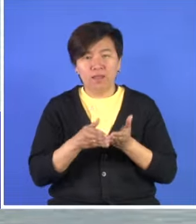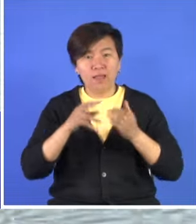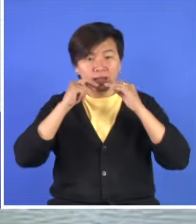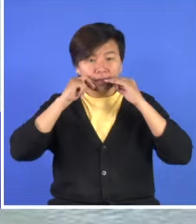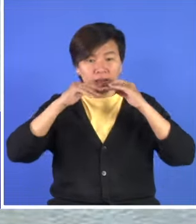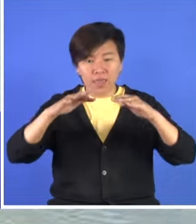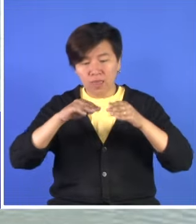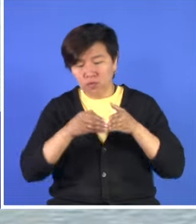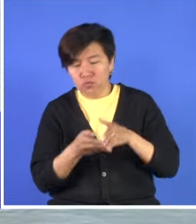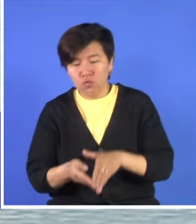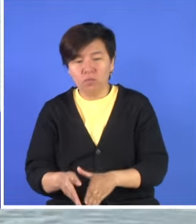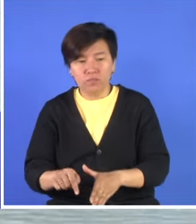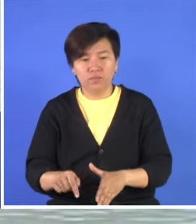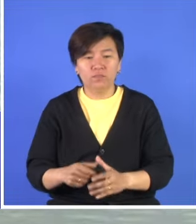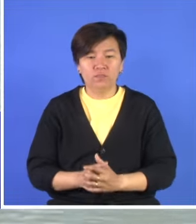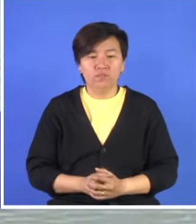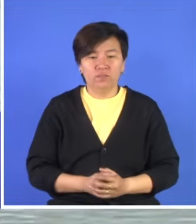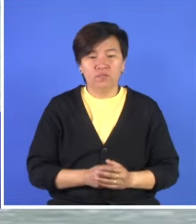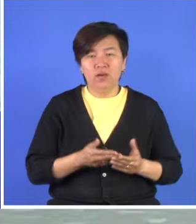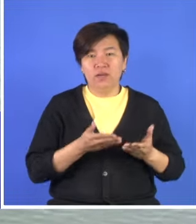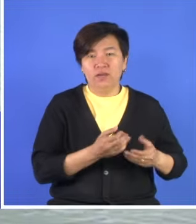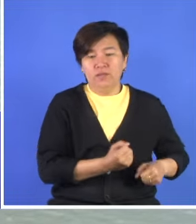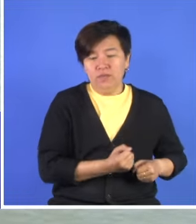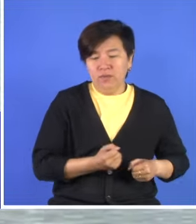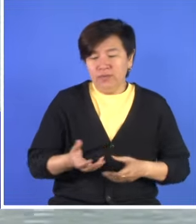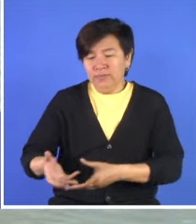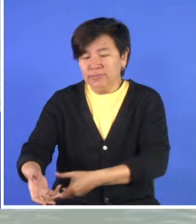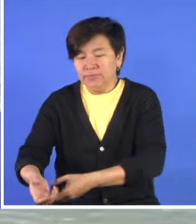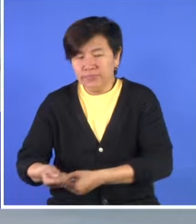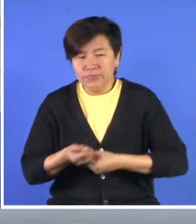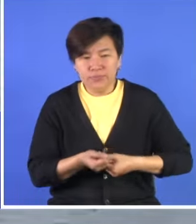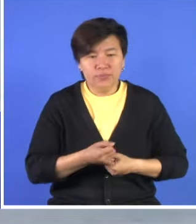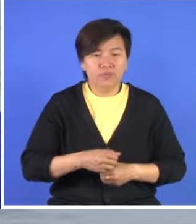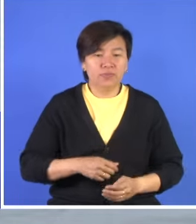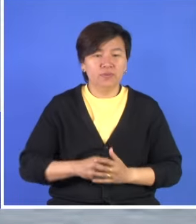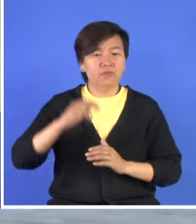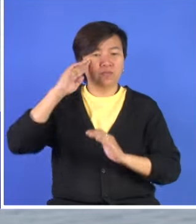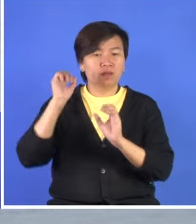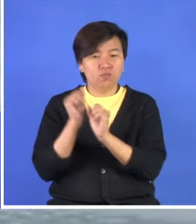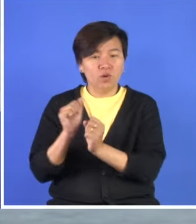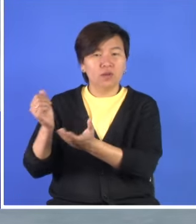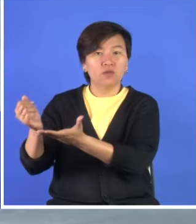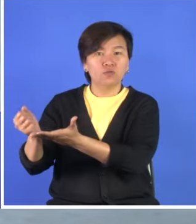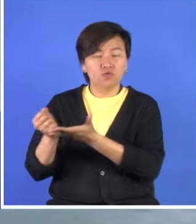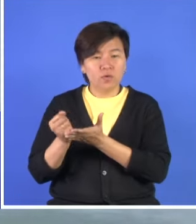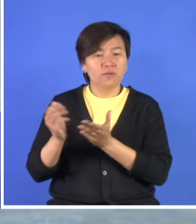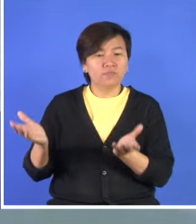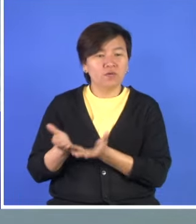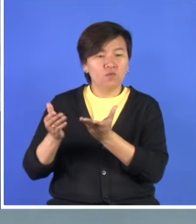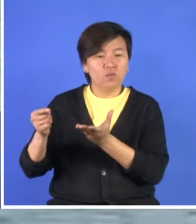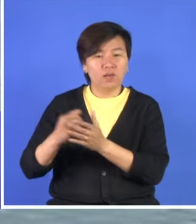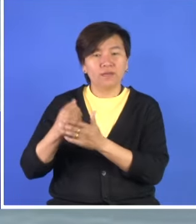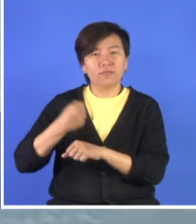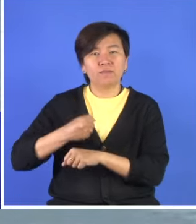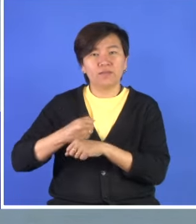ก็ใช้เรือยางนะครับไม่สามารถเข้าไปกู้ได้จากนั้นมีการขอกำลังสนับสนุนจากนายธนาวุฒิถาวรพรมนายกเทศ